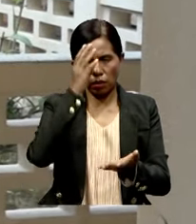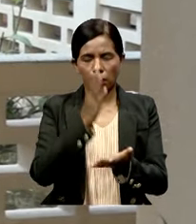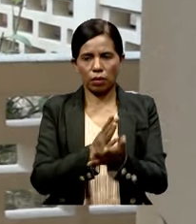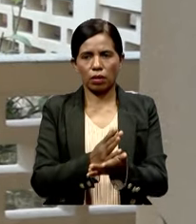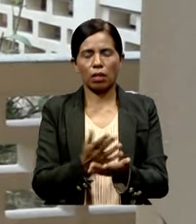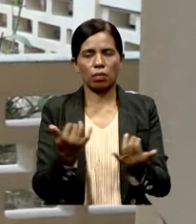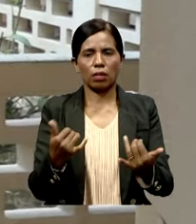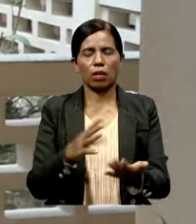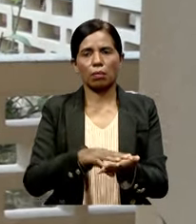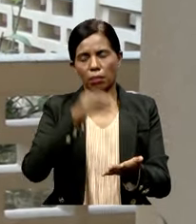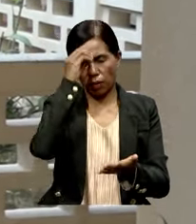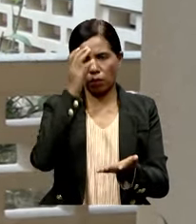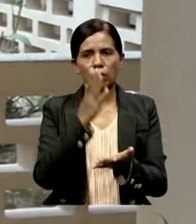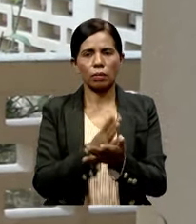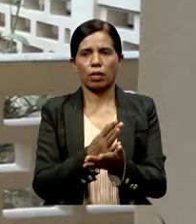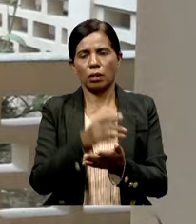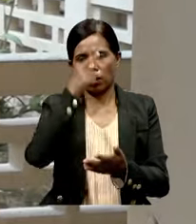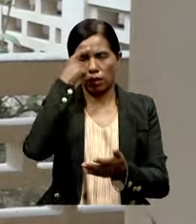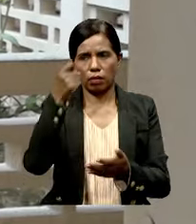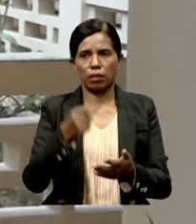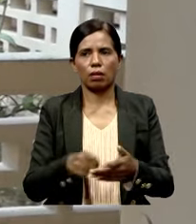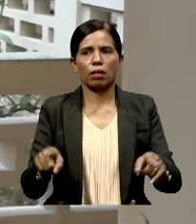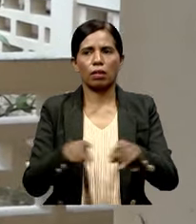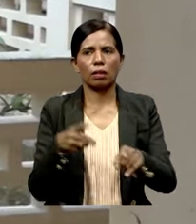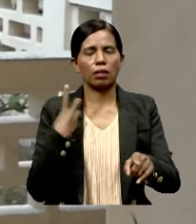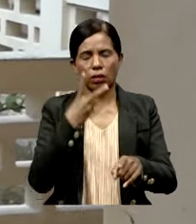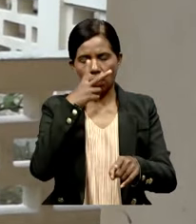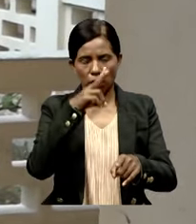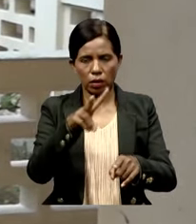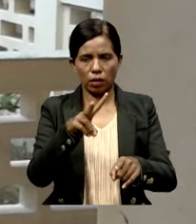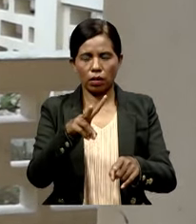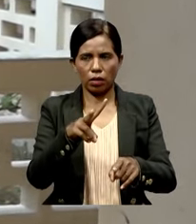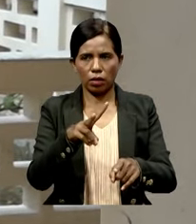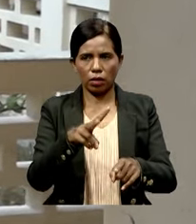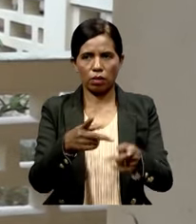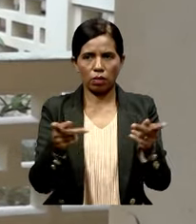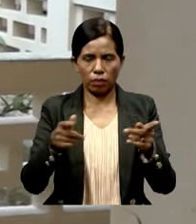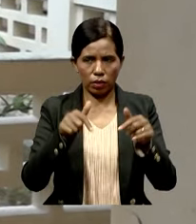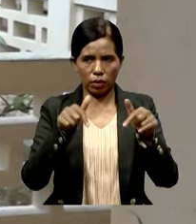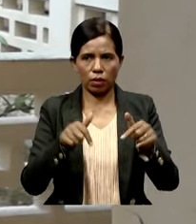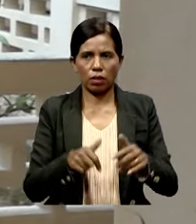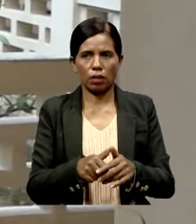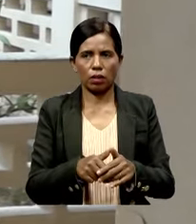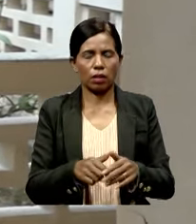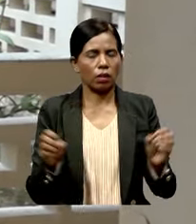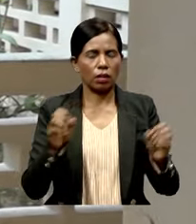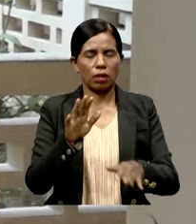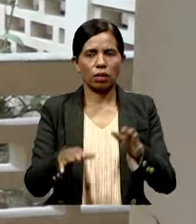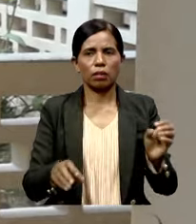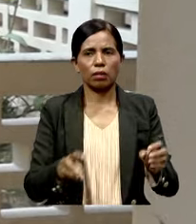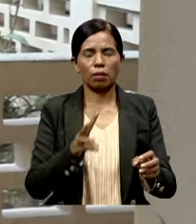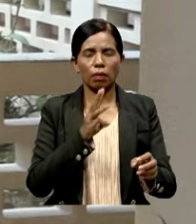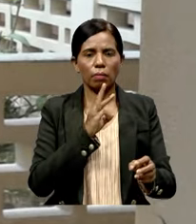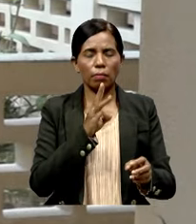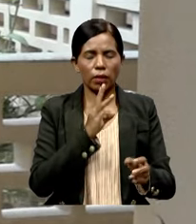zamni aula parado tamba ane sai toto to hare kondisa ngi fatin da nene lalu lalu ndia tamba valeta ko chira